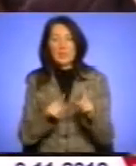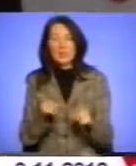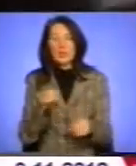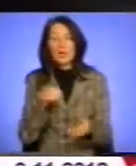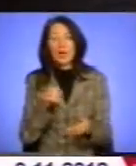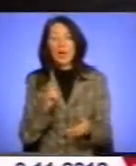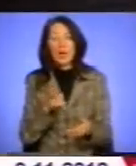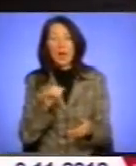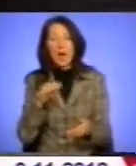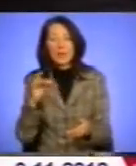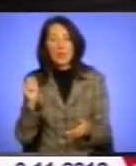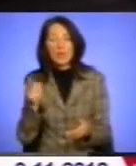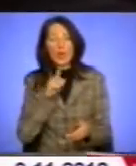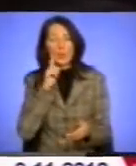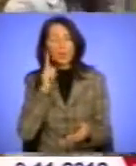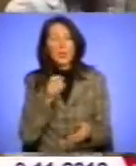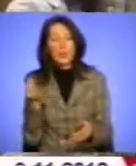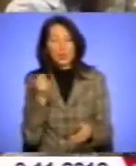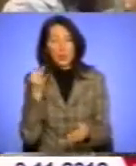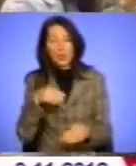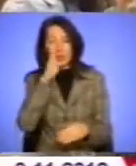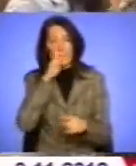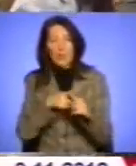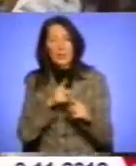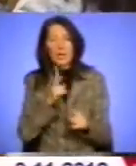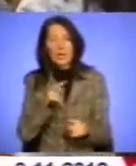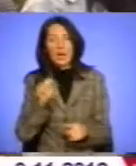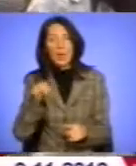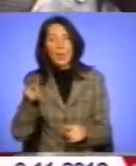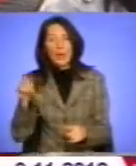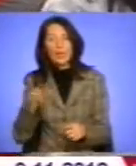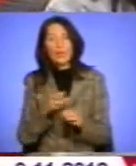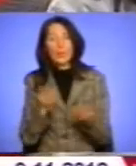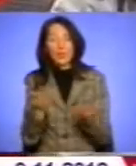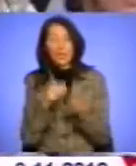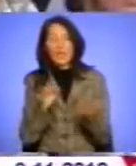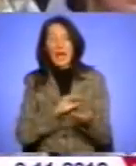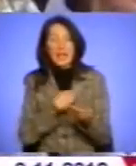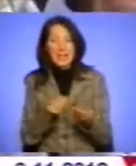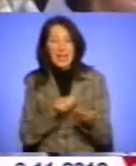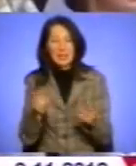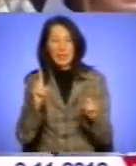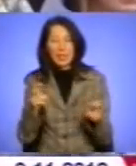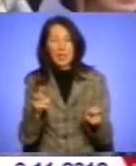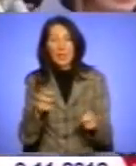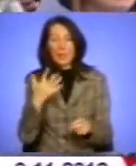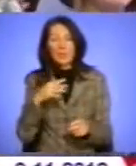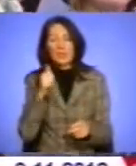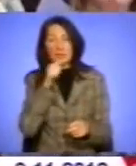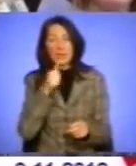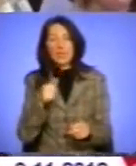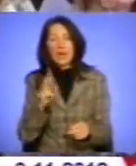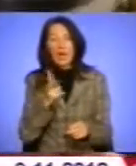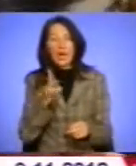на кафедрі. Молодим історикам брати Капранове прочитали лекцію на тему 50-річчя Карибської кризи та презентували власне видання